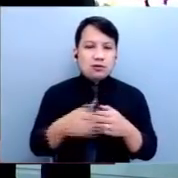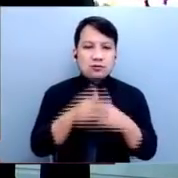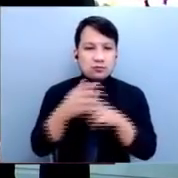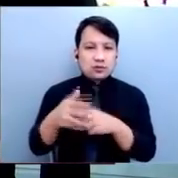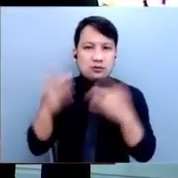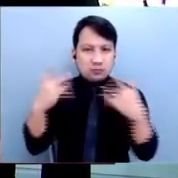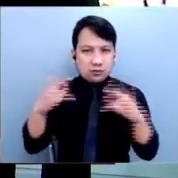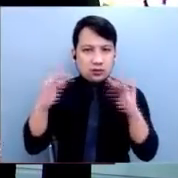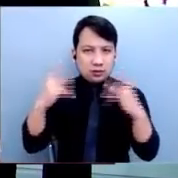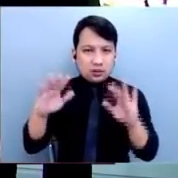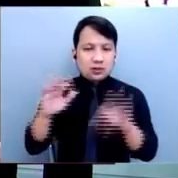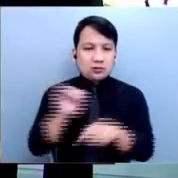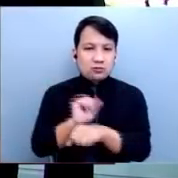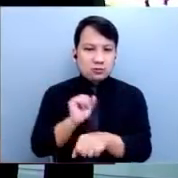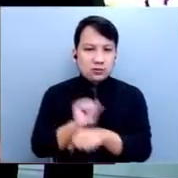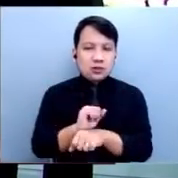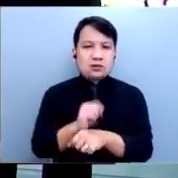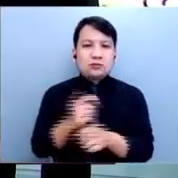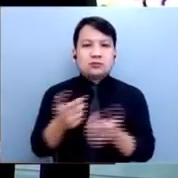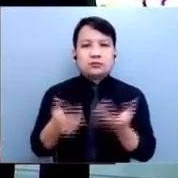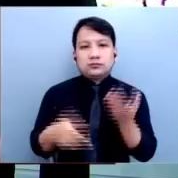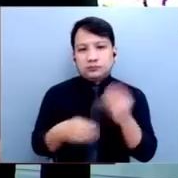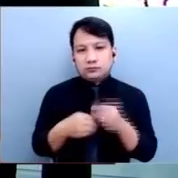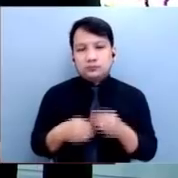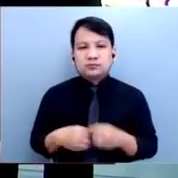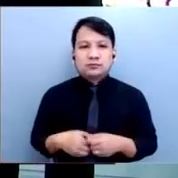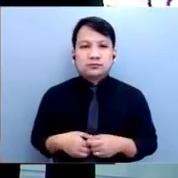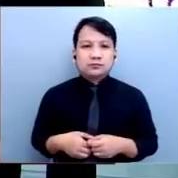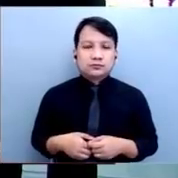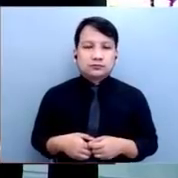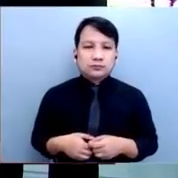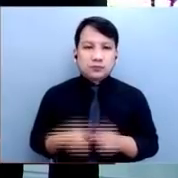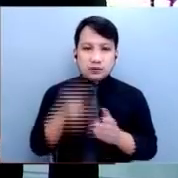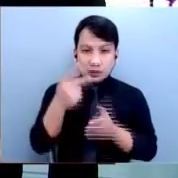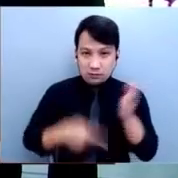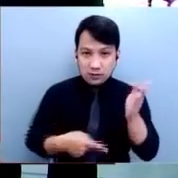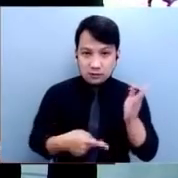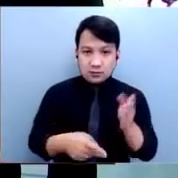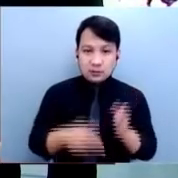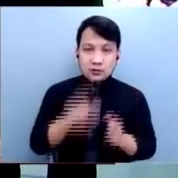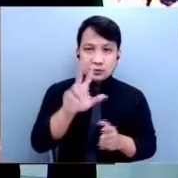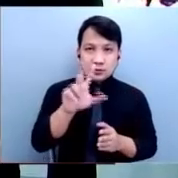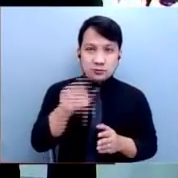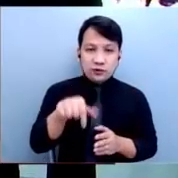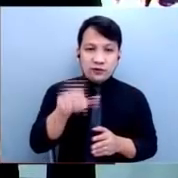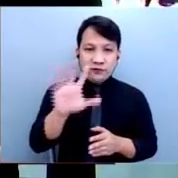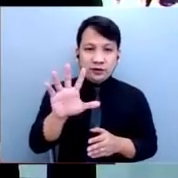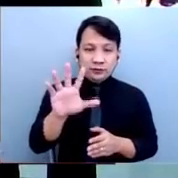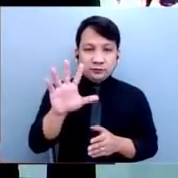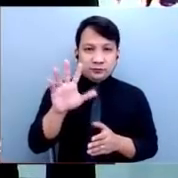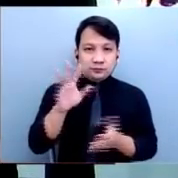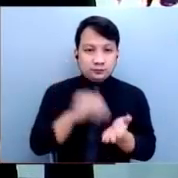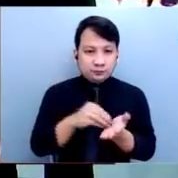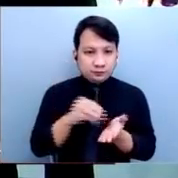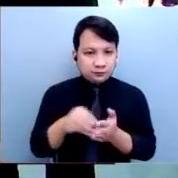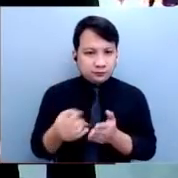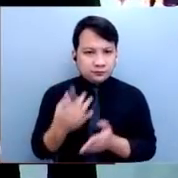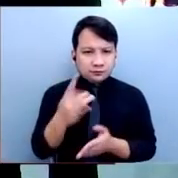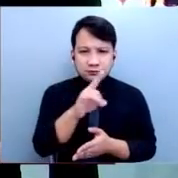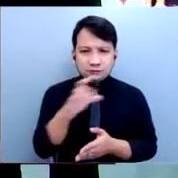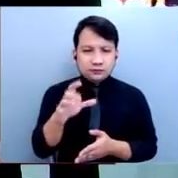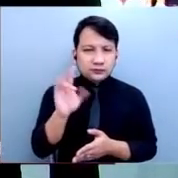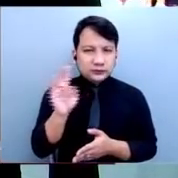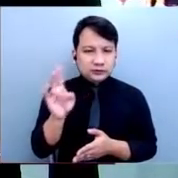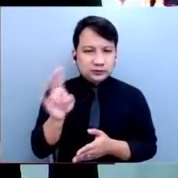utility work. Halimbawa, ang presyo po niya ay nasa $3.5 million o mga 170 to